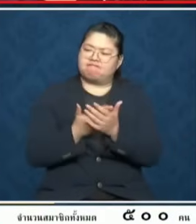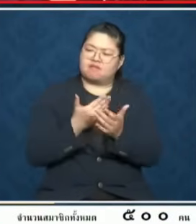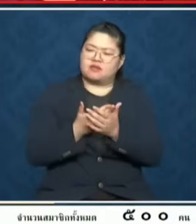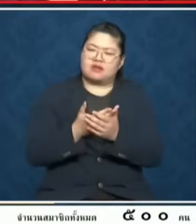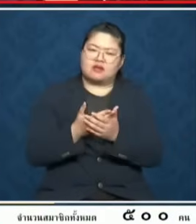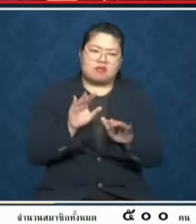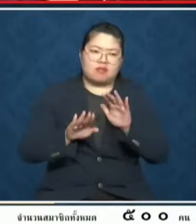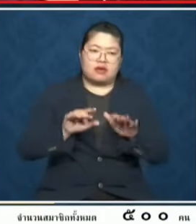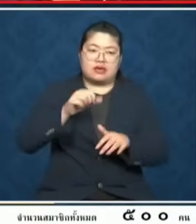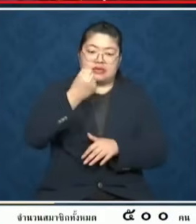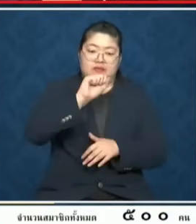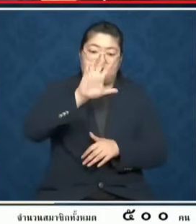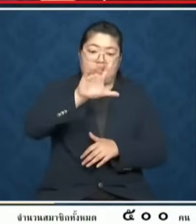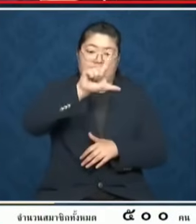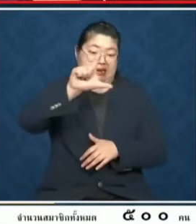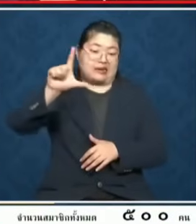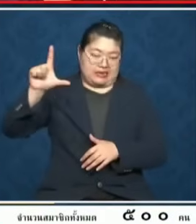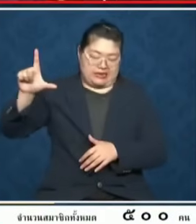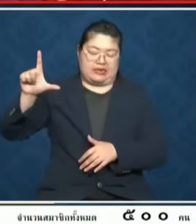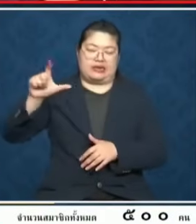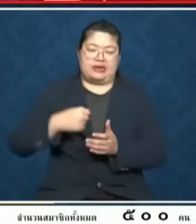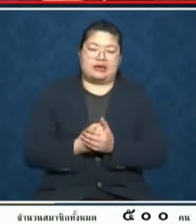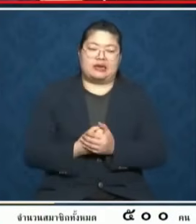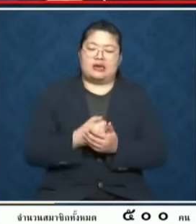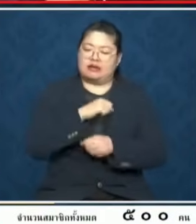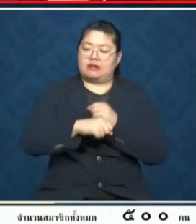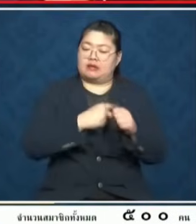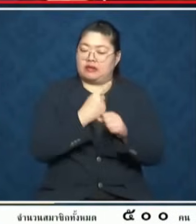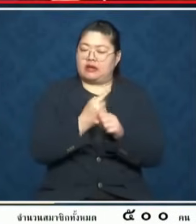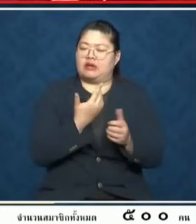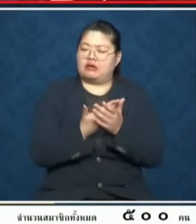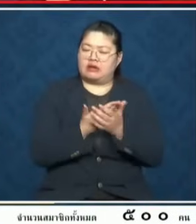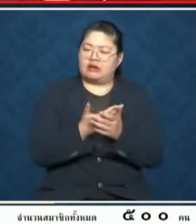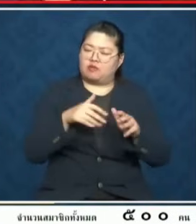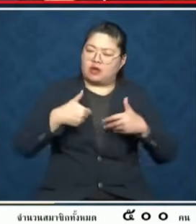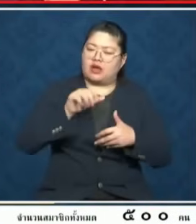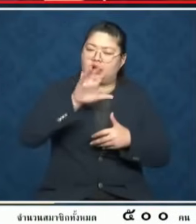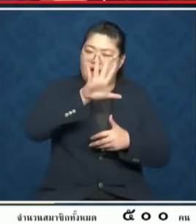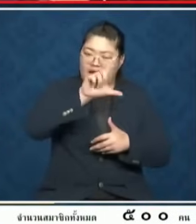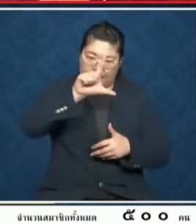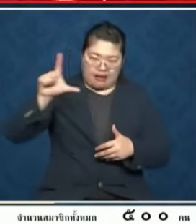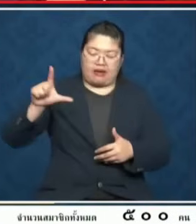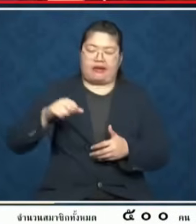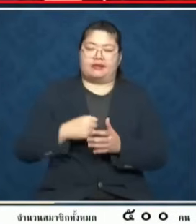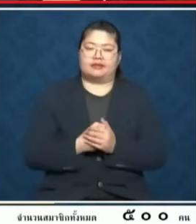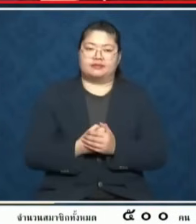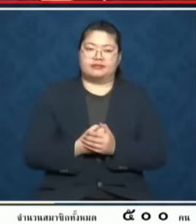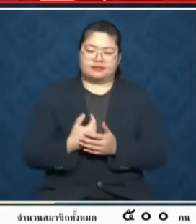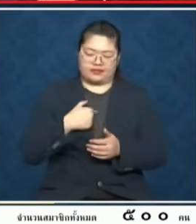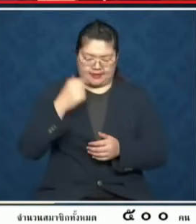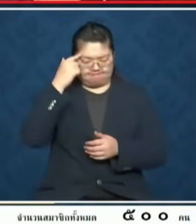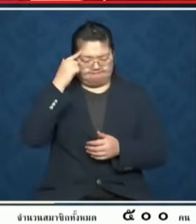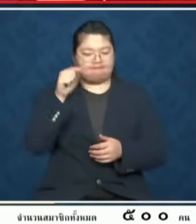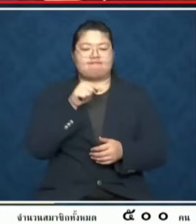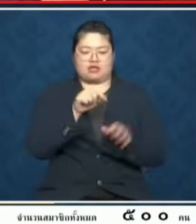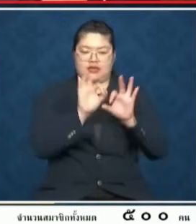15ล้านล้านบาทสร้างรายได้ต่อปีเกือบ 5ล้านล้านบาทค่ะนี่อาจจะถือเป็นขุมทรัพย์